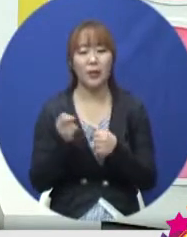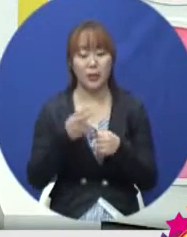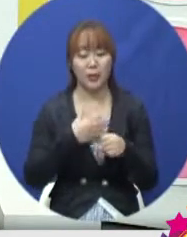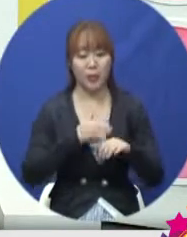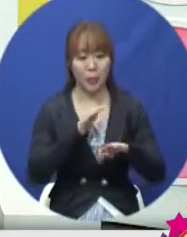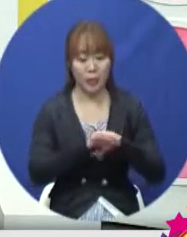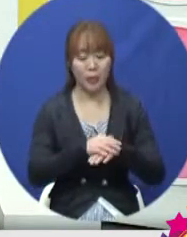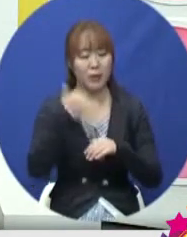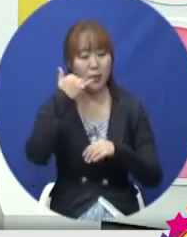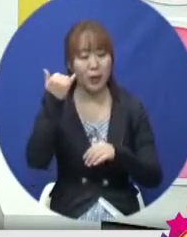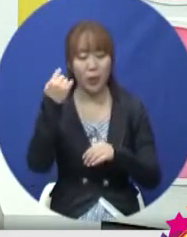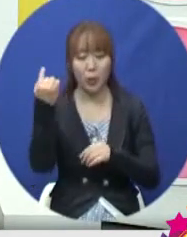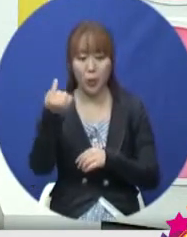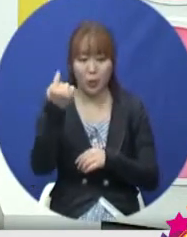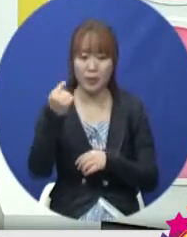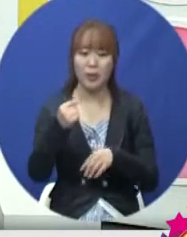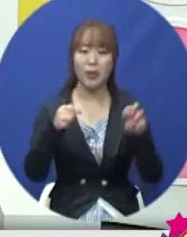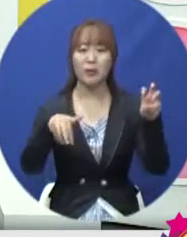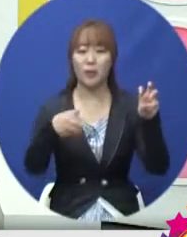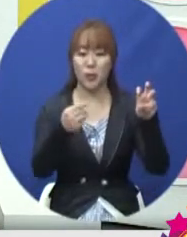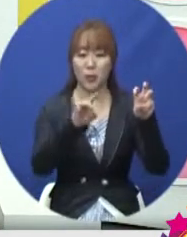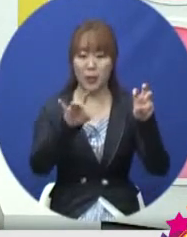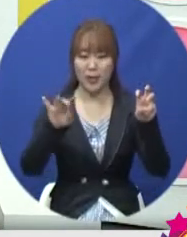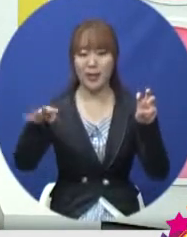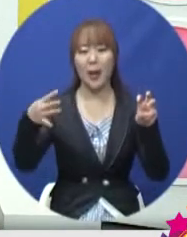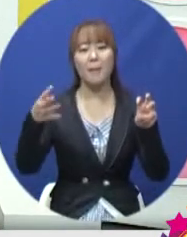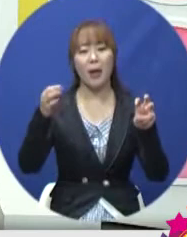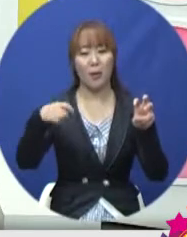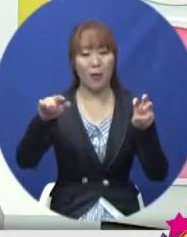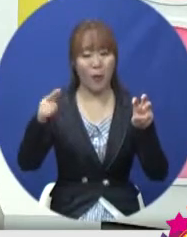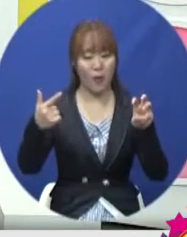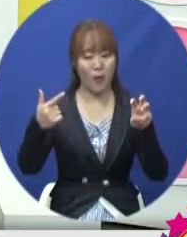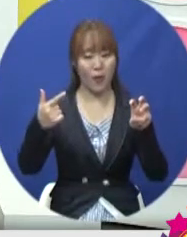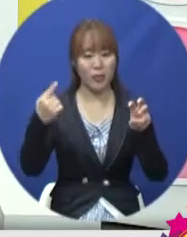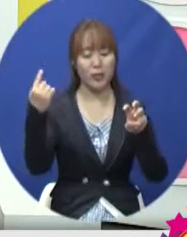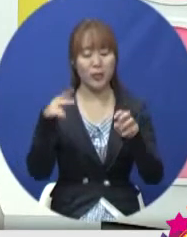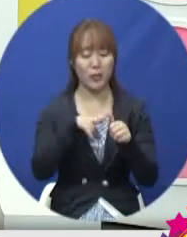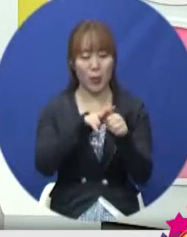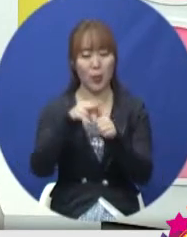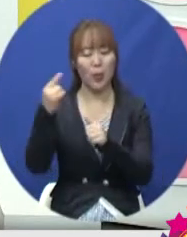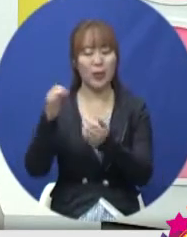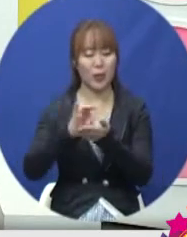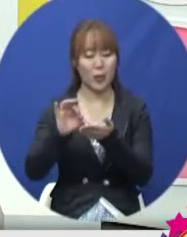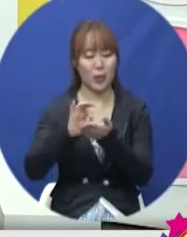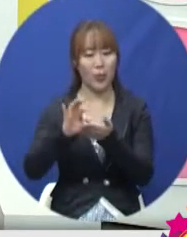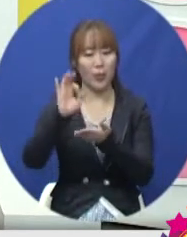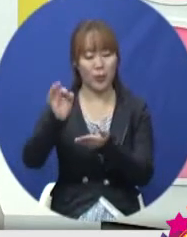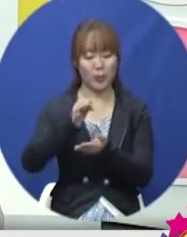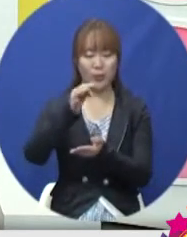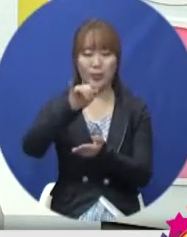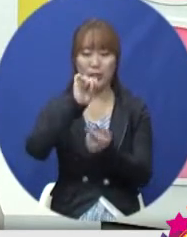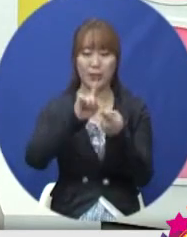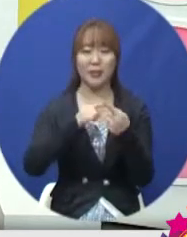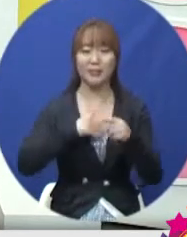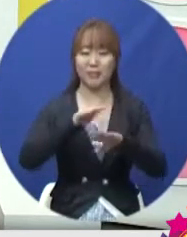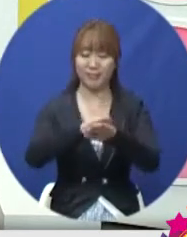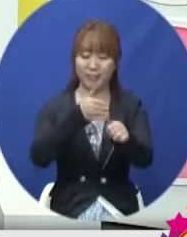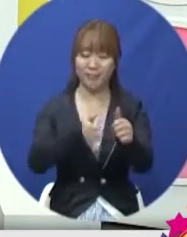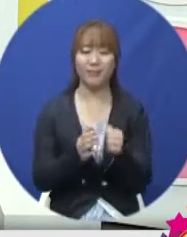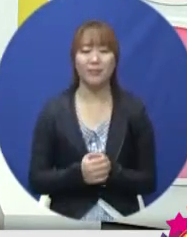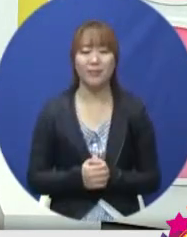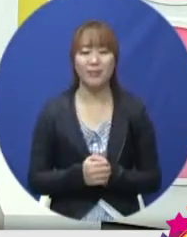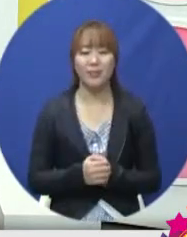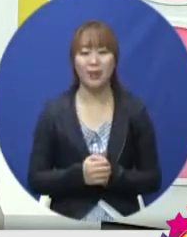참고로 ARS 전화는요, 네. 30초당 약 400원의 정보 이용료가 부과된다는 점도 참조해 주시기 바랍니다.